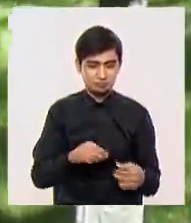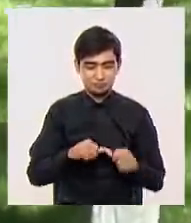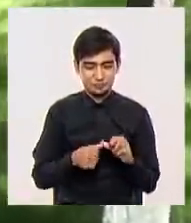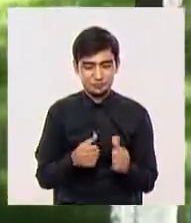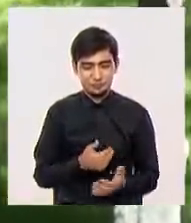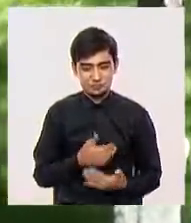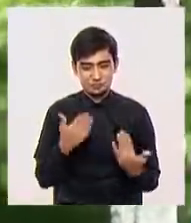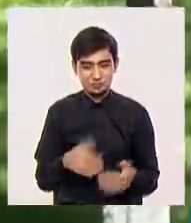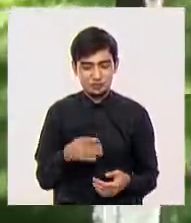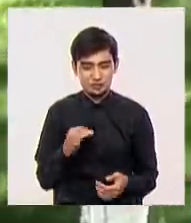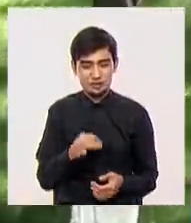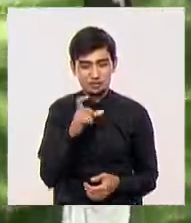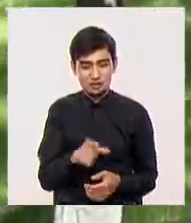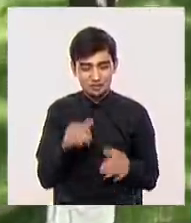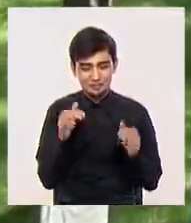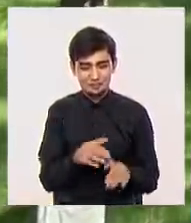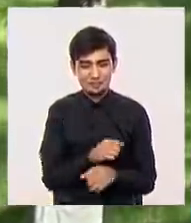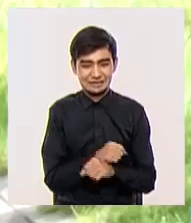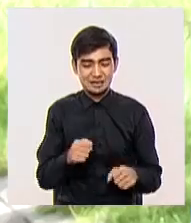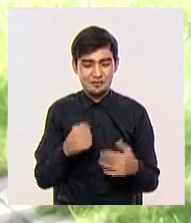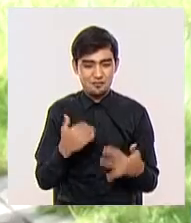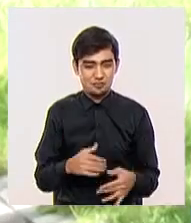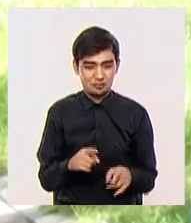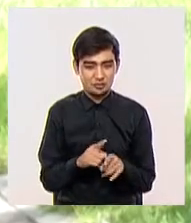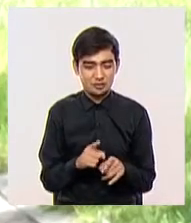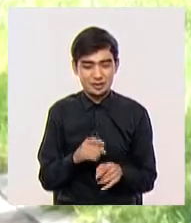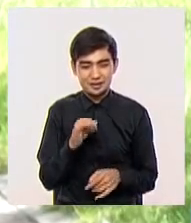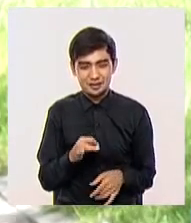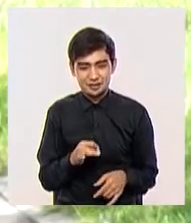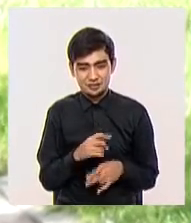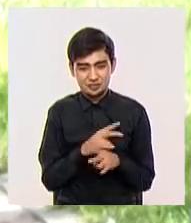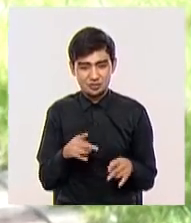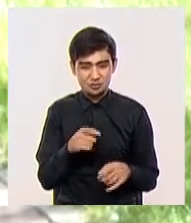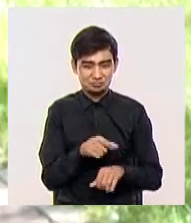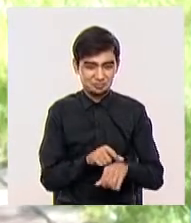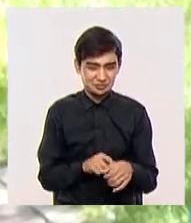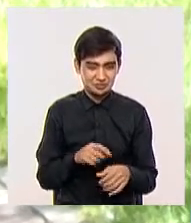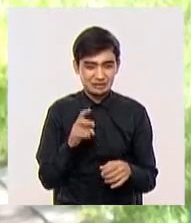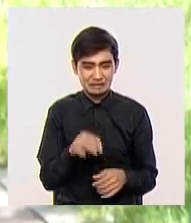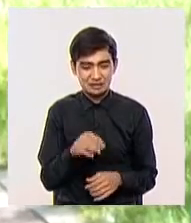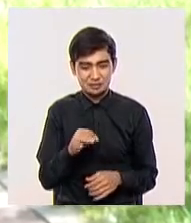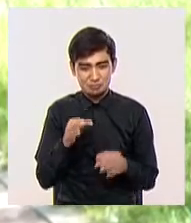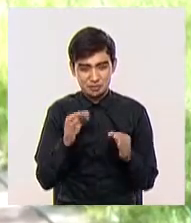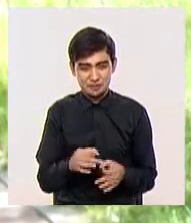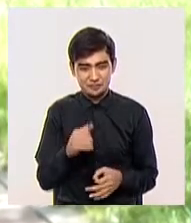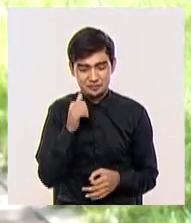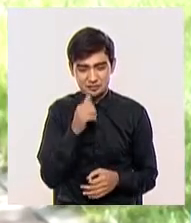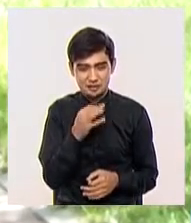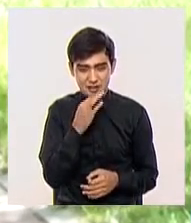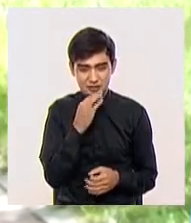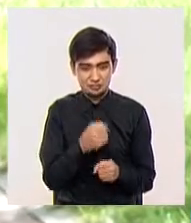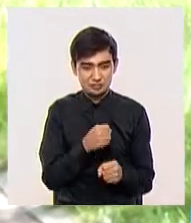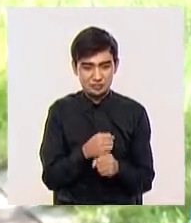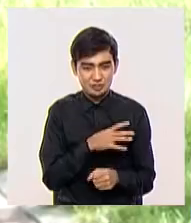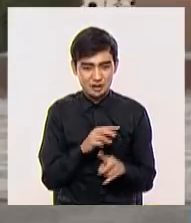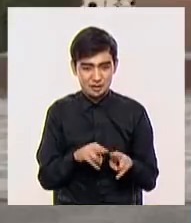қой, адамға жоламайтын да қылу керек қой. Оның ешқандай сөкеті несі жоқ, өте дұрыс ертерек жасау керек еді